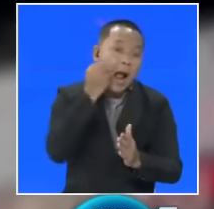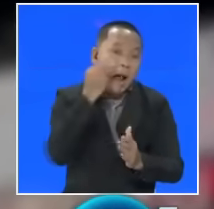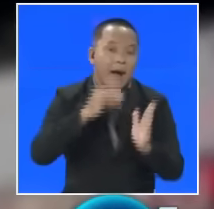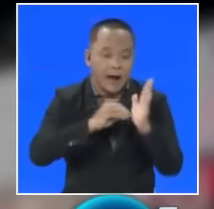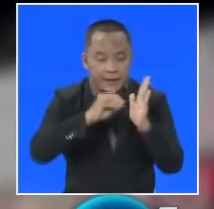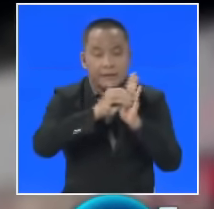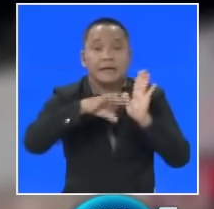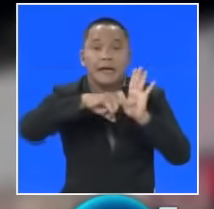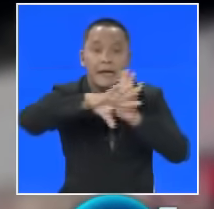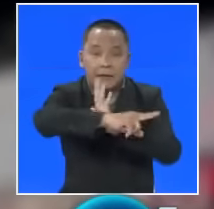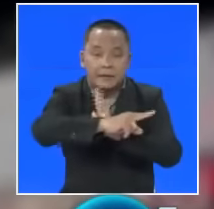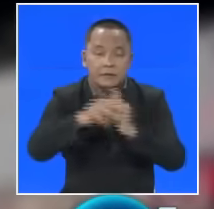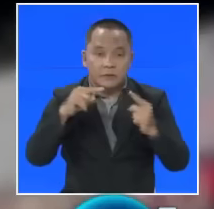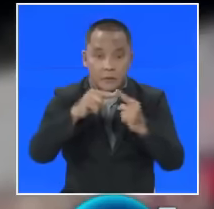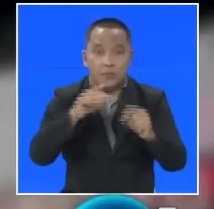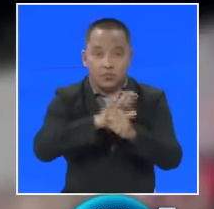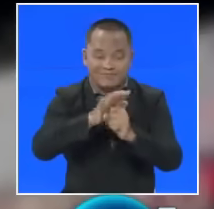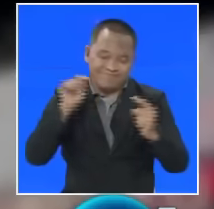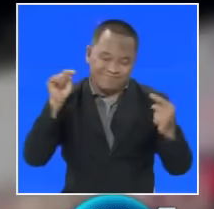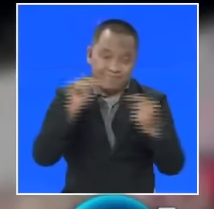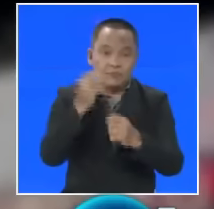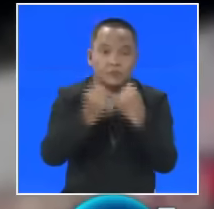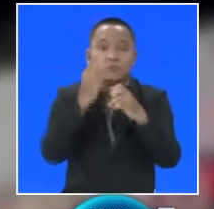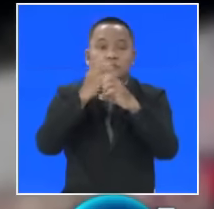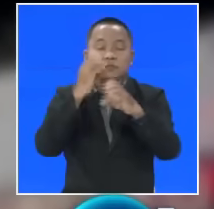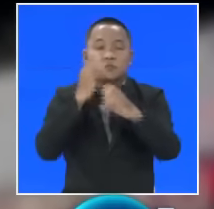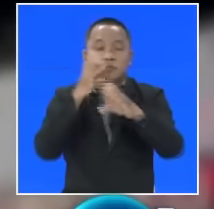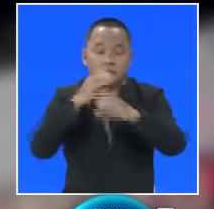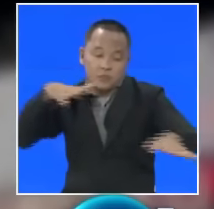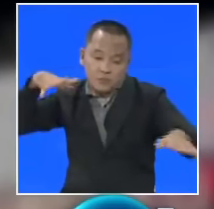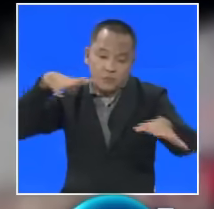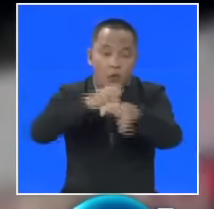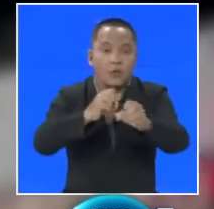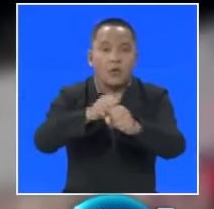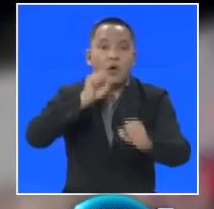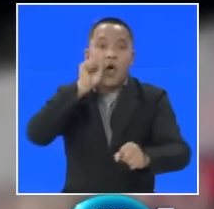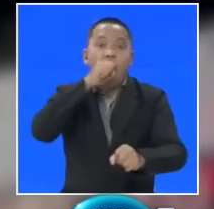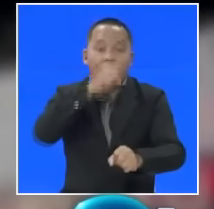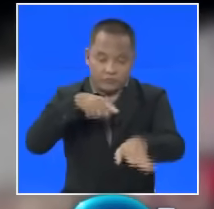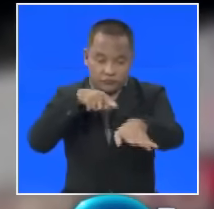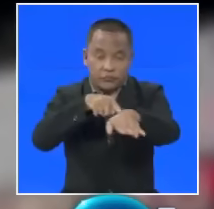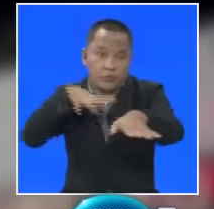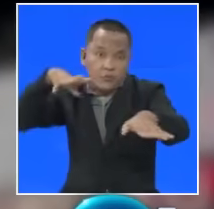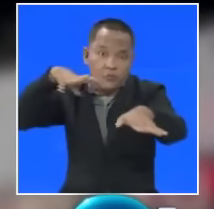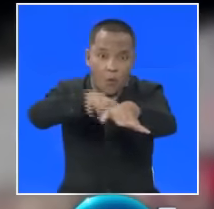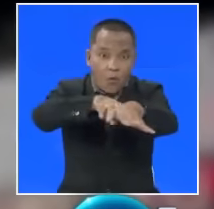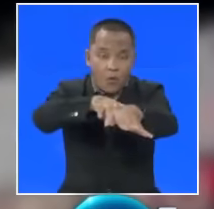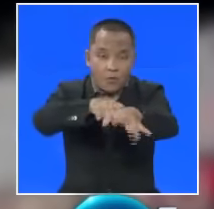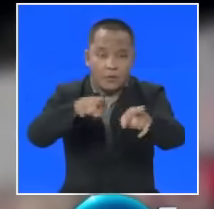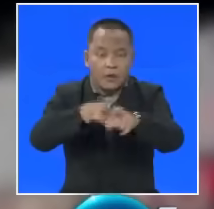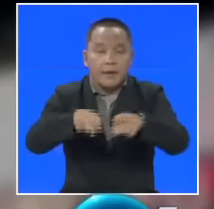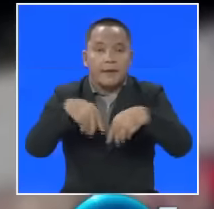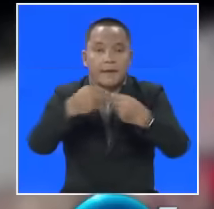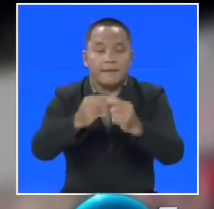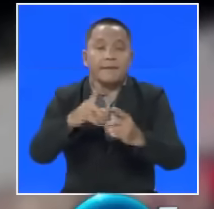ที่จังหวัดชัยภูมิมาถึงที่เกิดเหตุมีรถทัวร์นี่แหละค่ะพุ่งชนรถท้ายบรรทุกอ้อยเข้าอย่างจังจนท